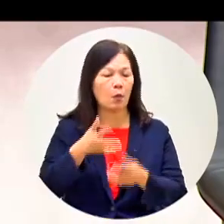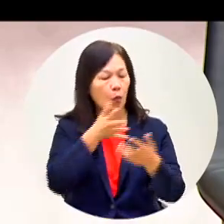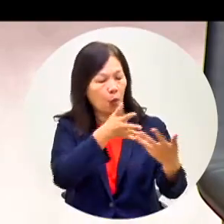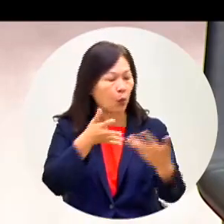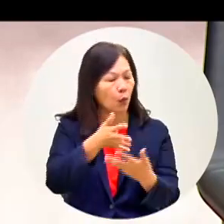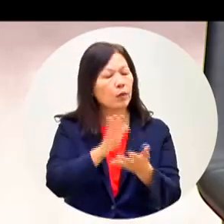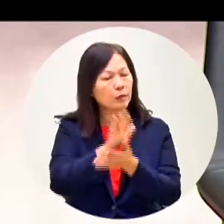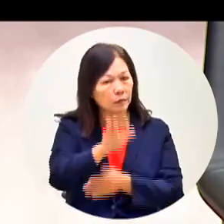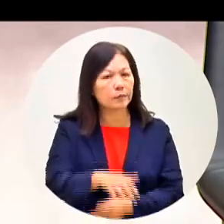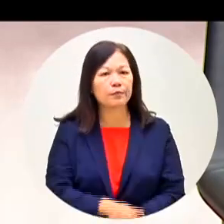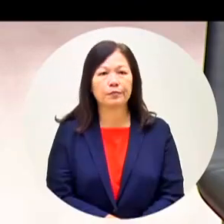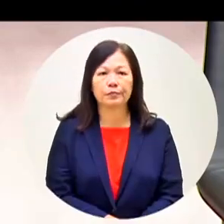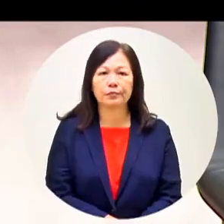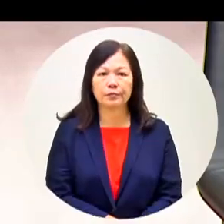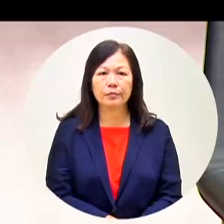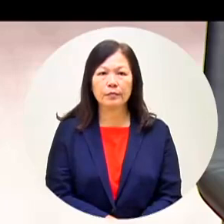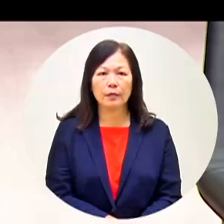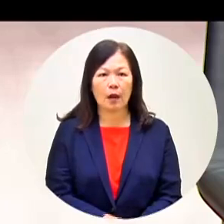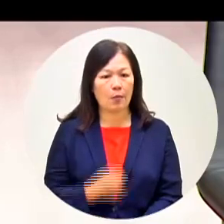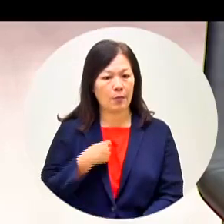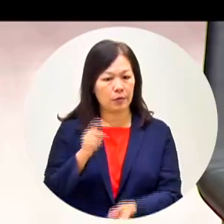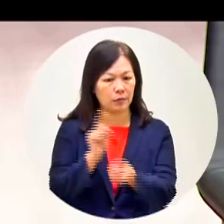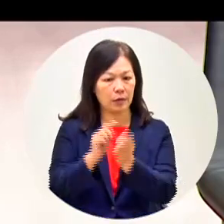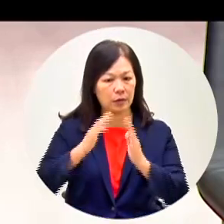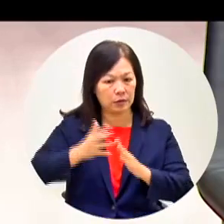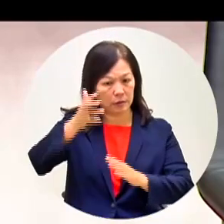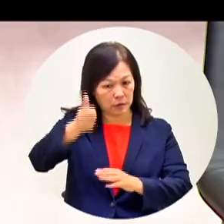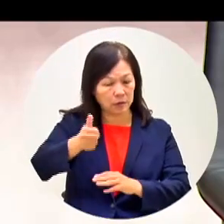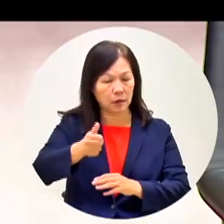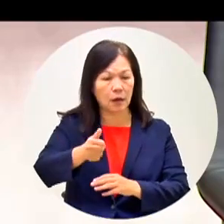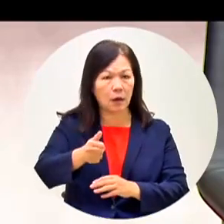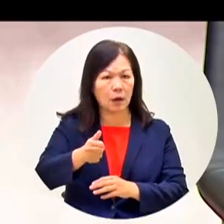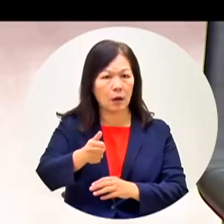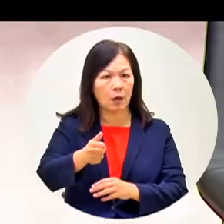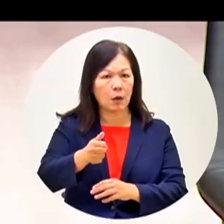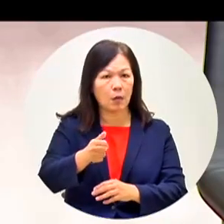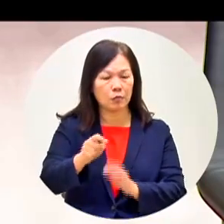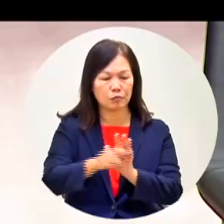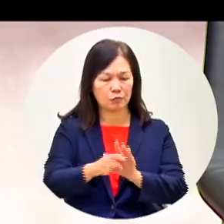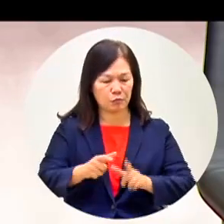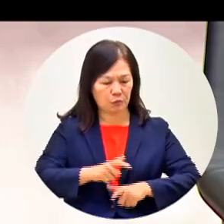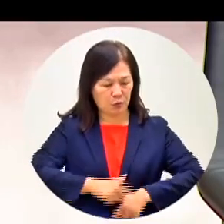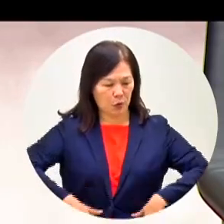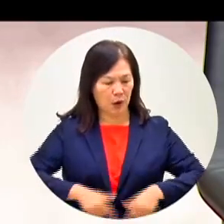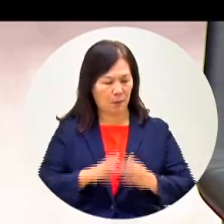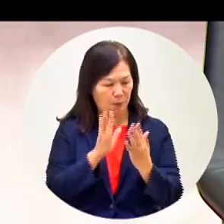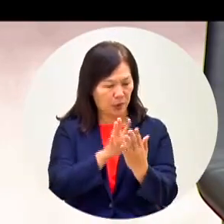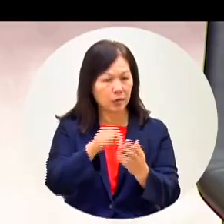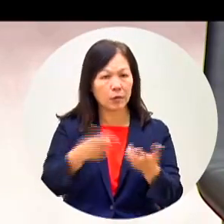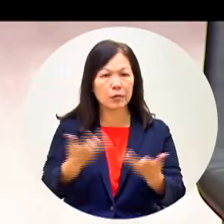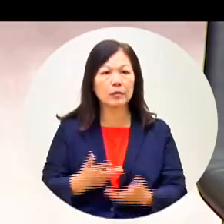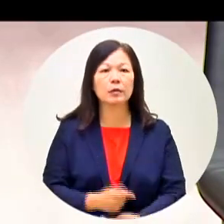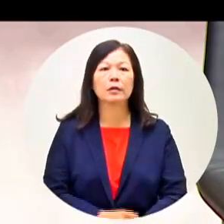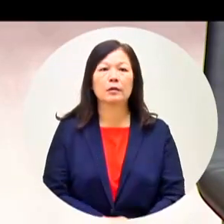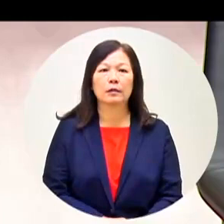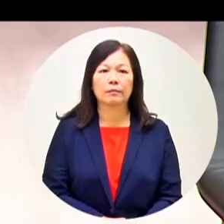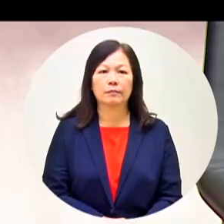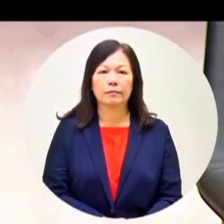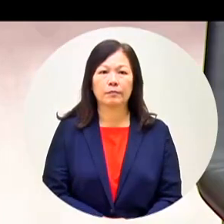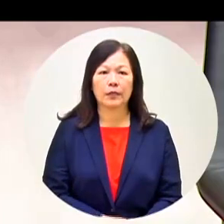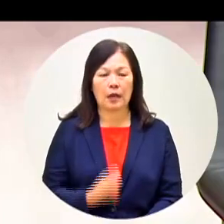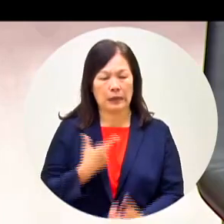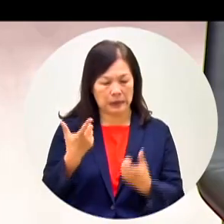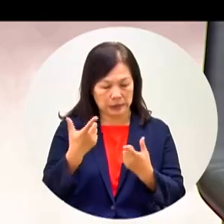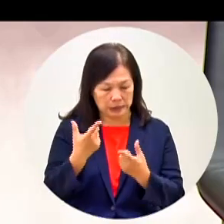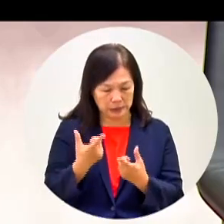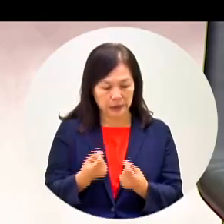肯定了韩市长，你勇于面对问题。我也希望未来一样是用面对问题的方式来解